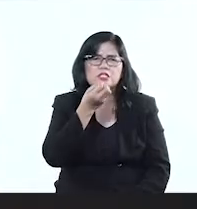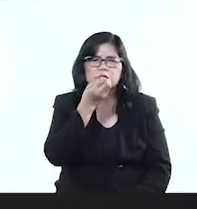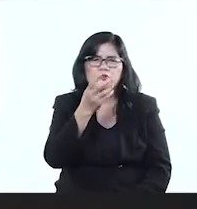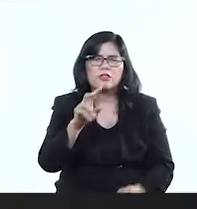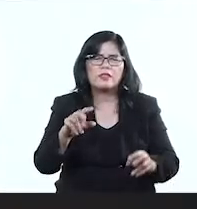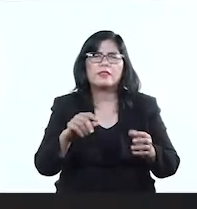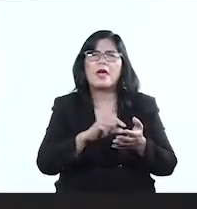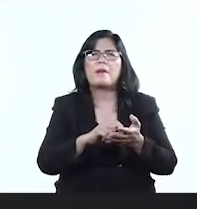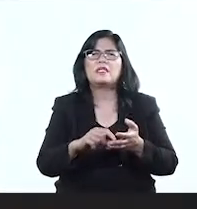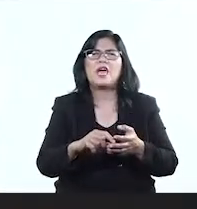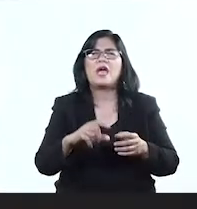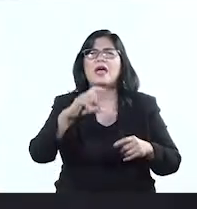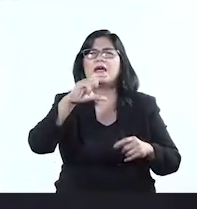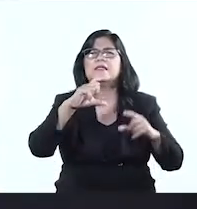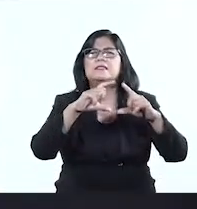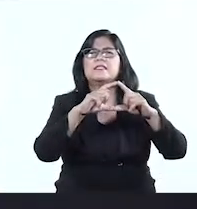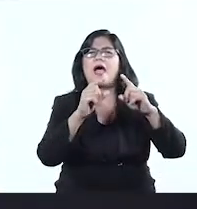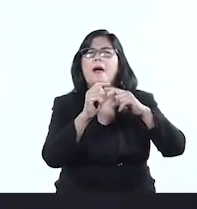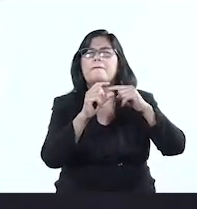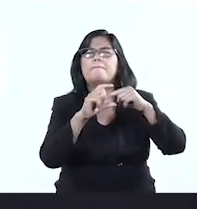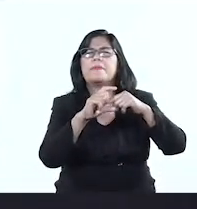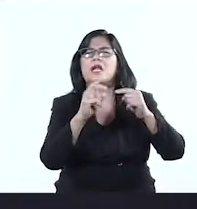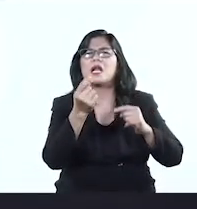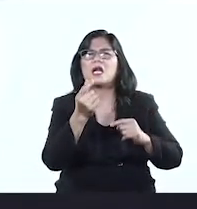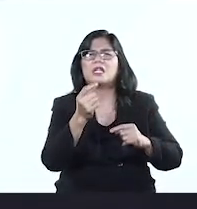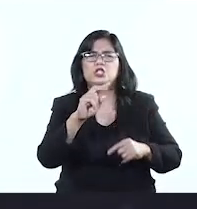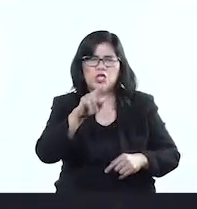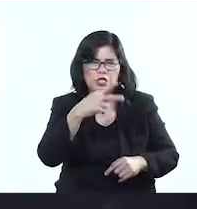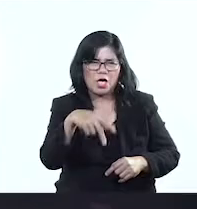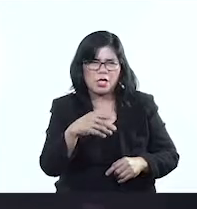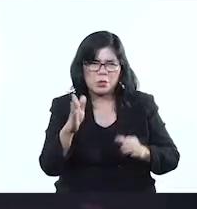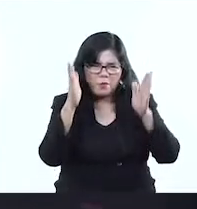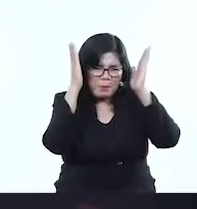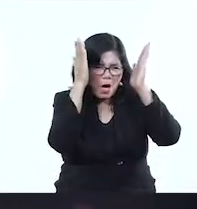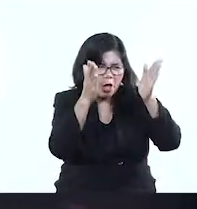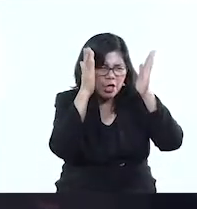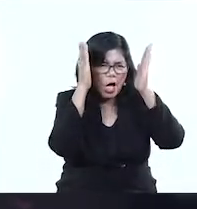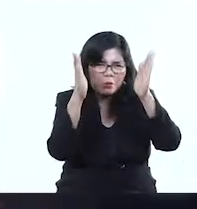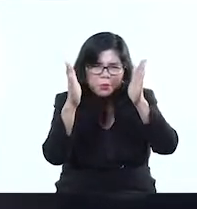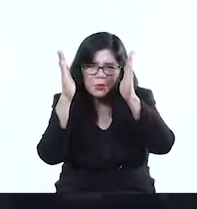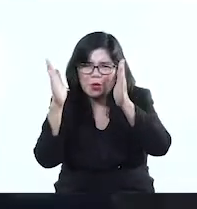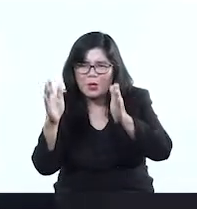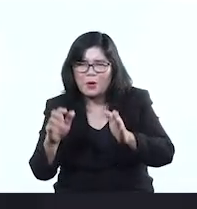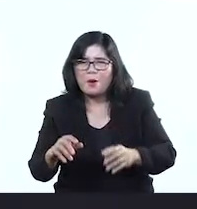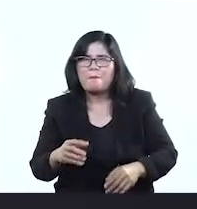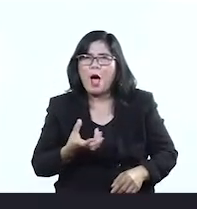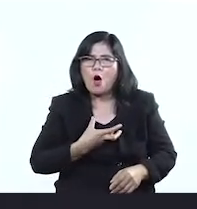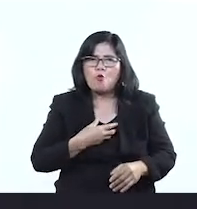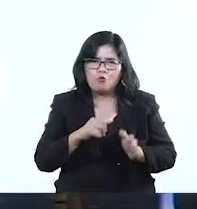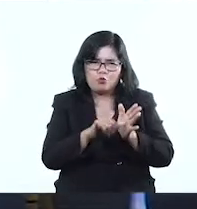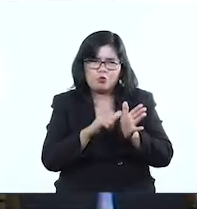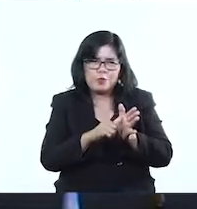orang-orang chapter Hai Kak Cari perhatian ini Dia pengen sekali YouTube ditonton